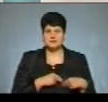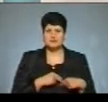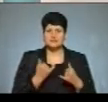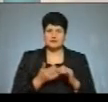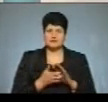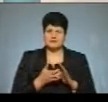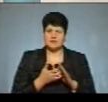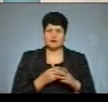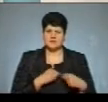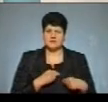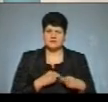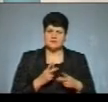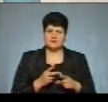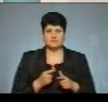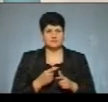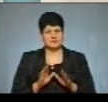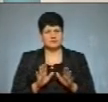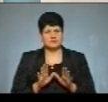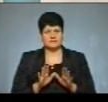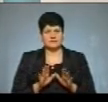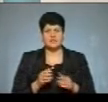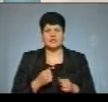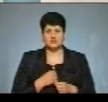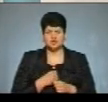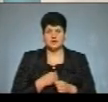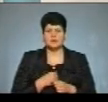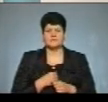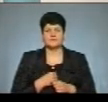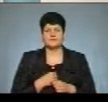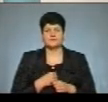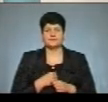кваліфікованих працівників, чи ні? Ну, на жаль, дійсно, це